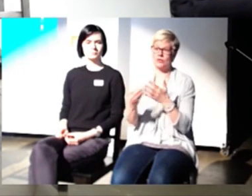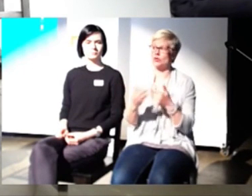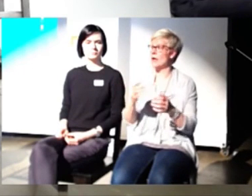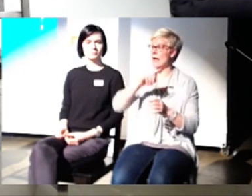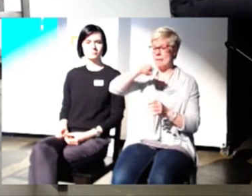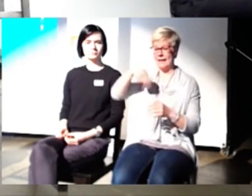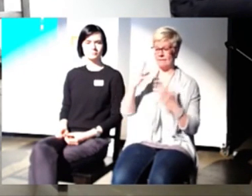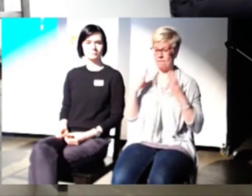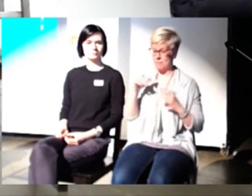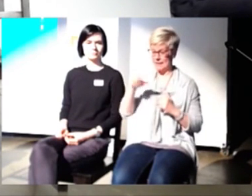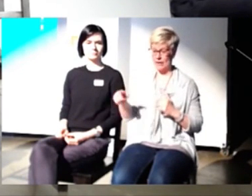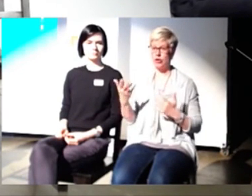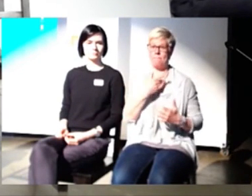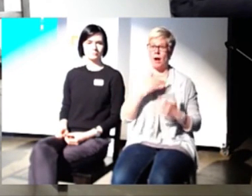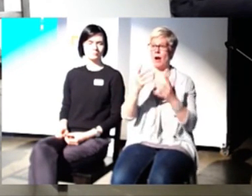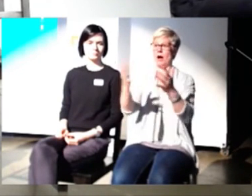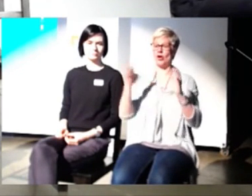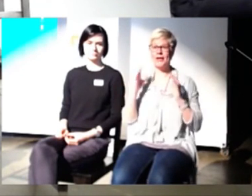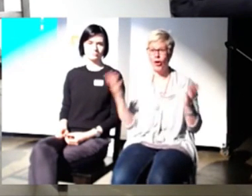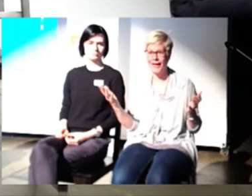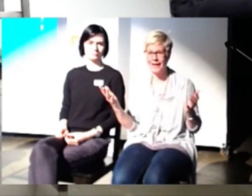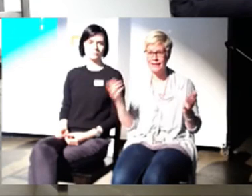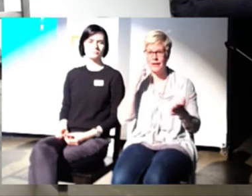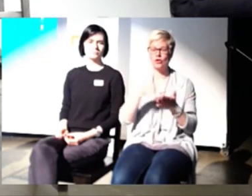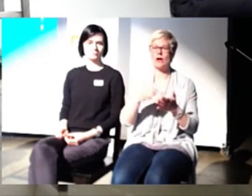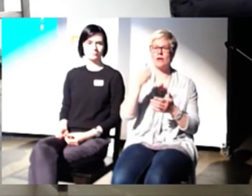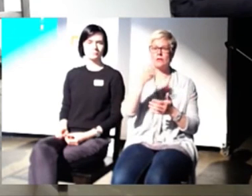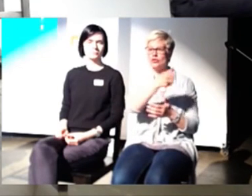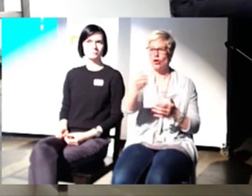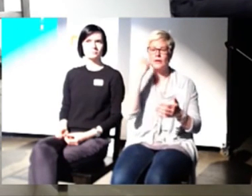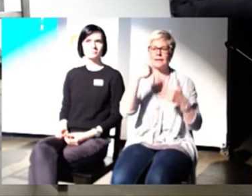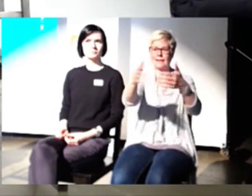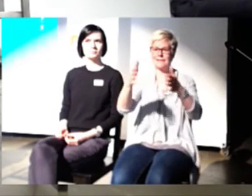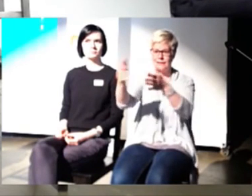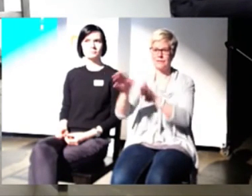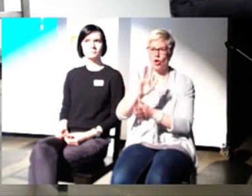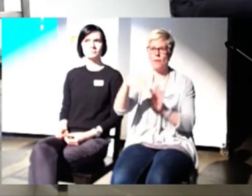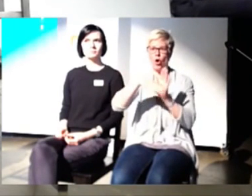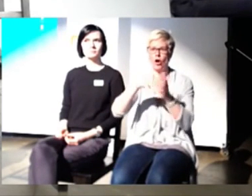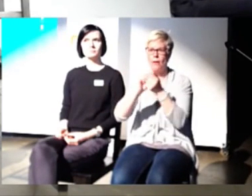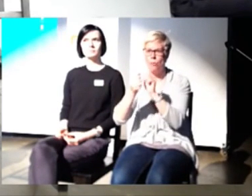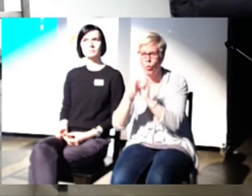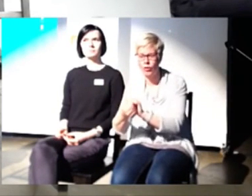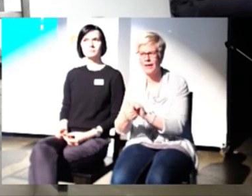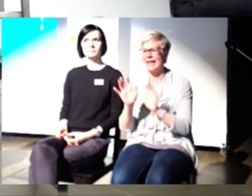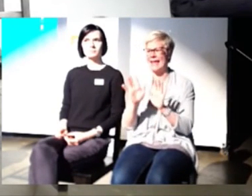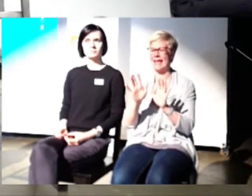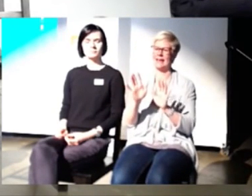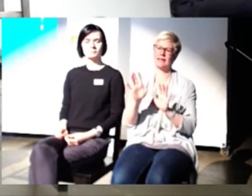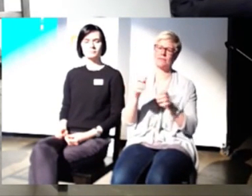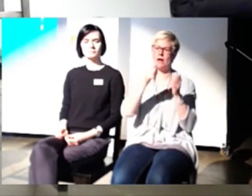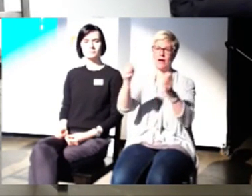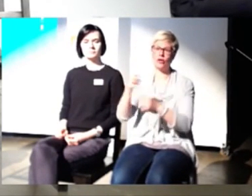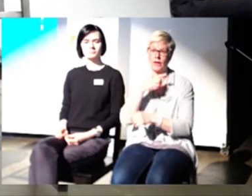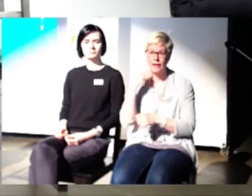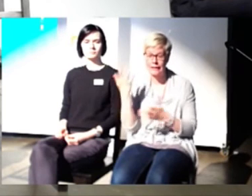tarvitse lähteä siitä, ei tarvitse niin kuin jokaisen residenssin nyt pistää sitä ohjelmaa, ei meillä riitä hakijoita, mutta se, että sanotaan nyt,